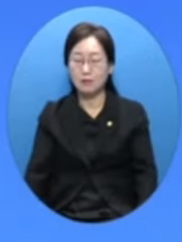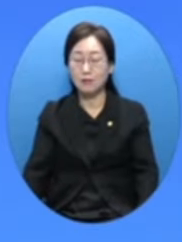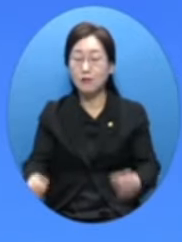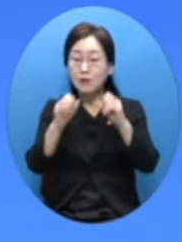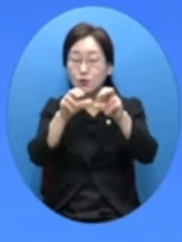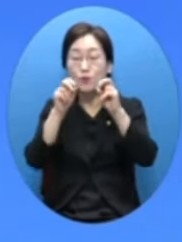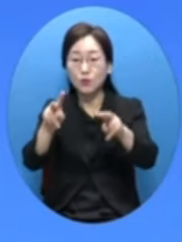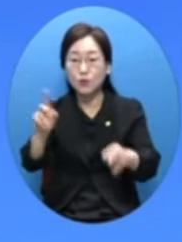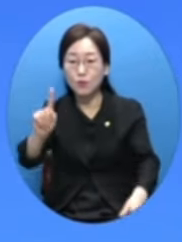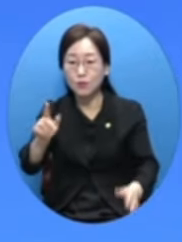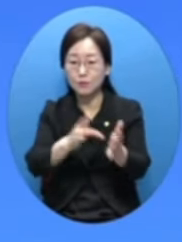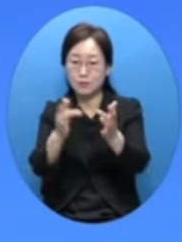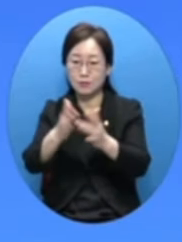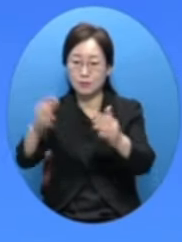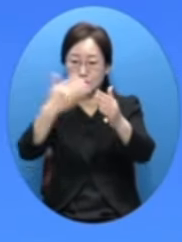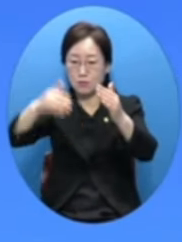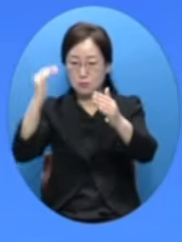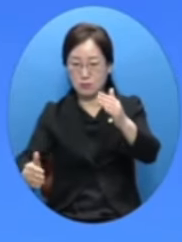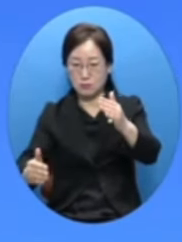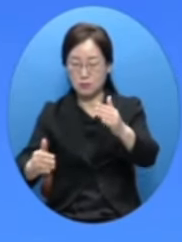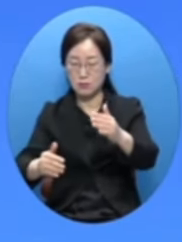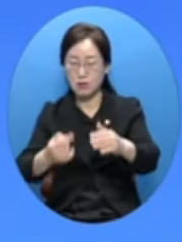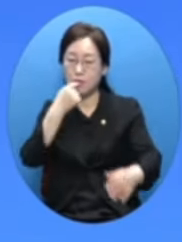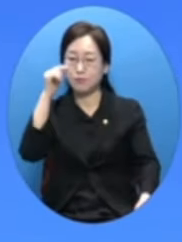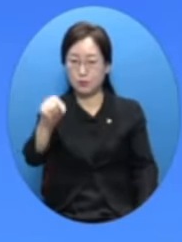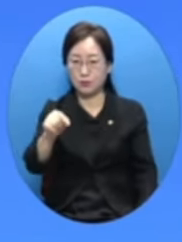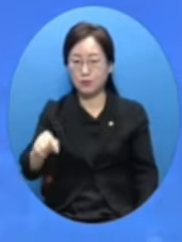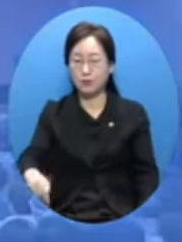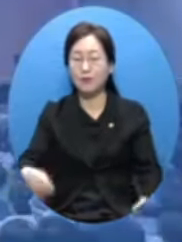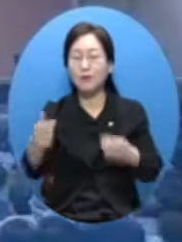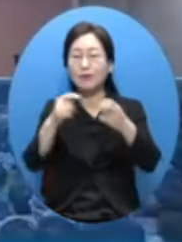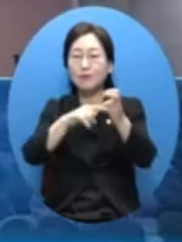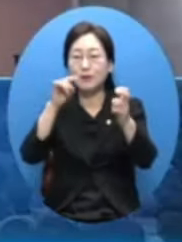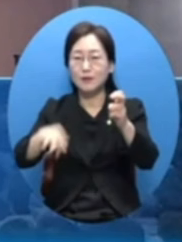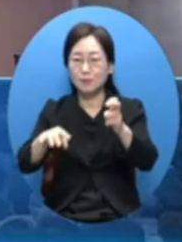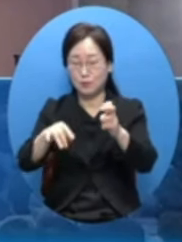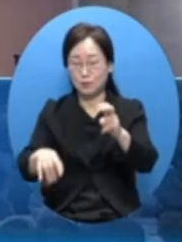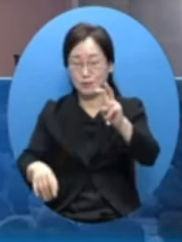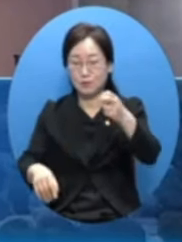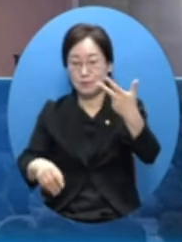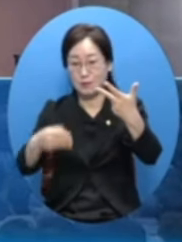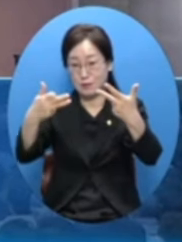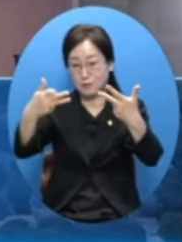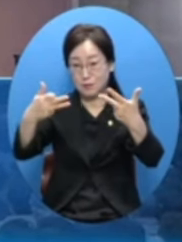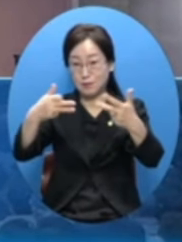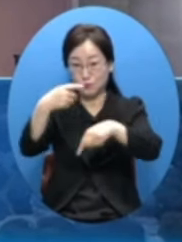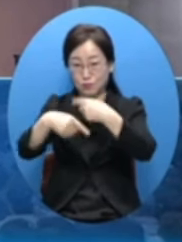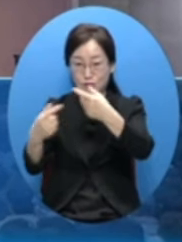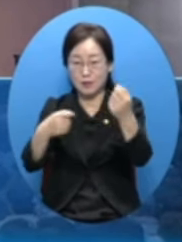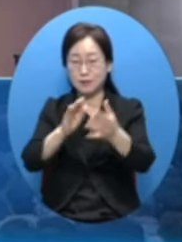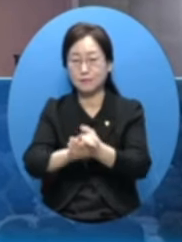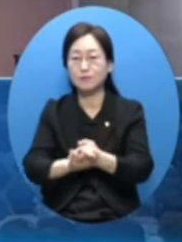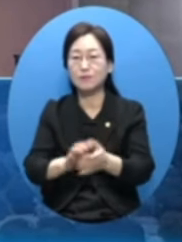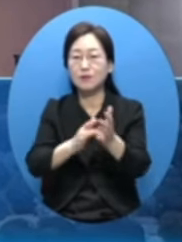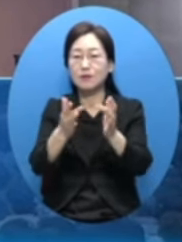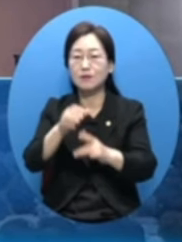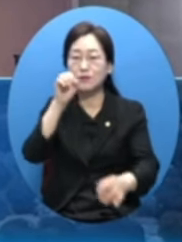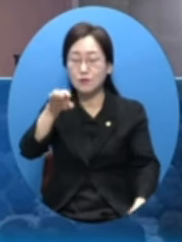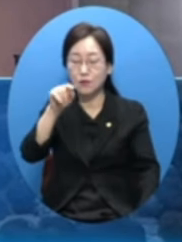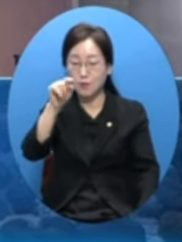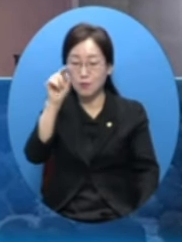선교는 예수님의 절대 지상명령입니다. 마태복음 28장 18절 20절 말씀 우리 다 같이 봉독합니다. 예수께서